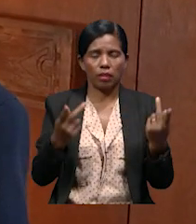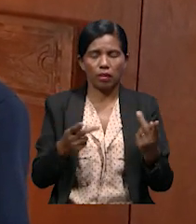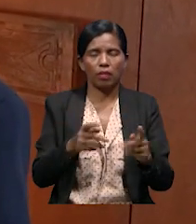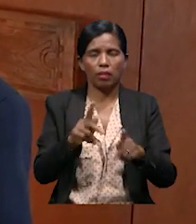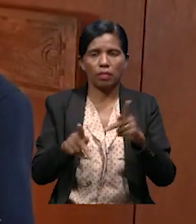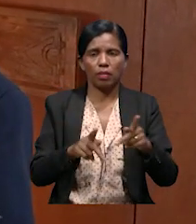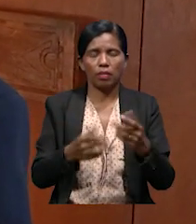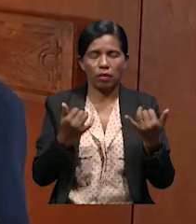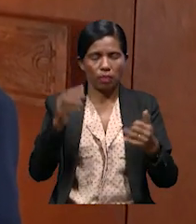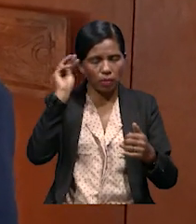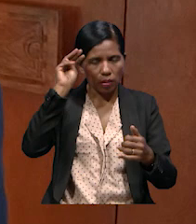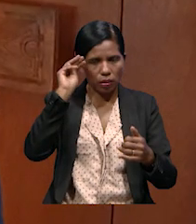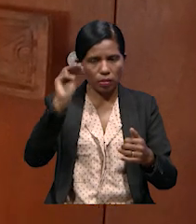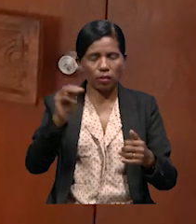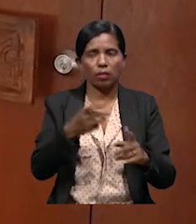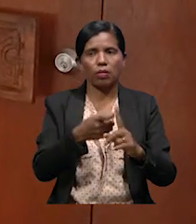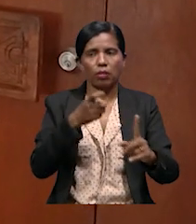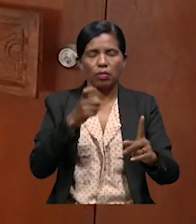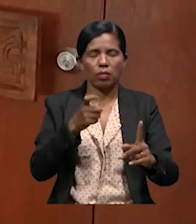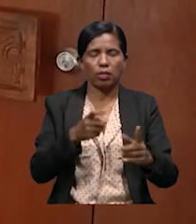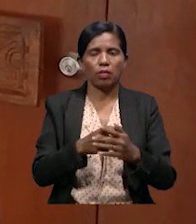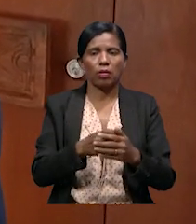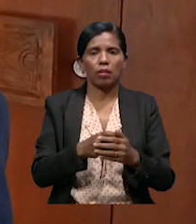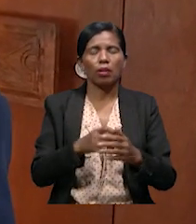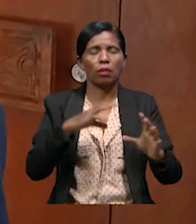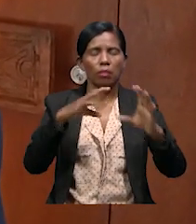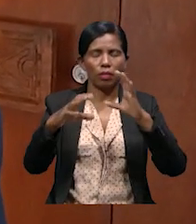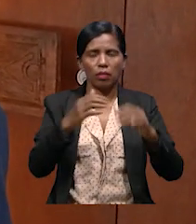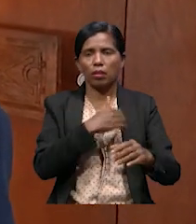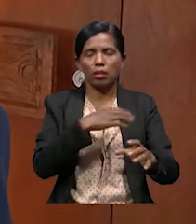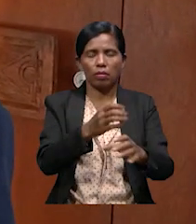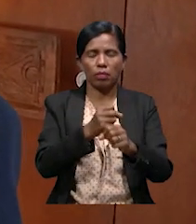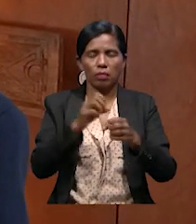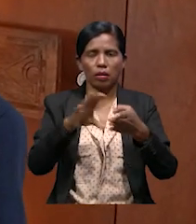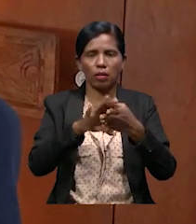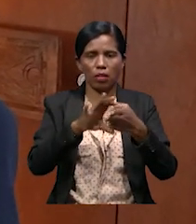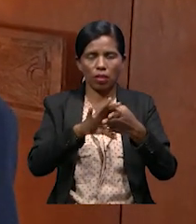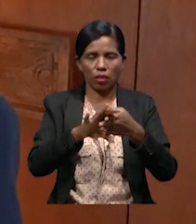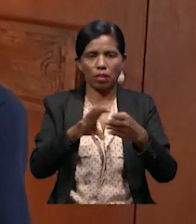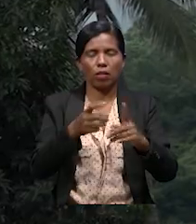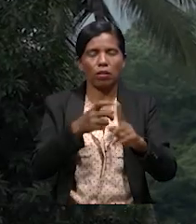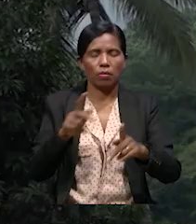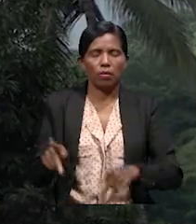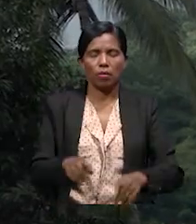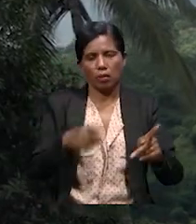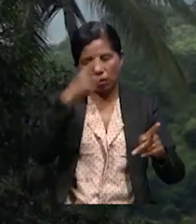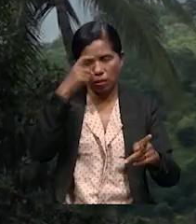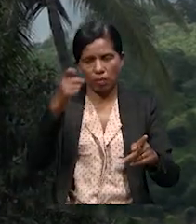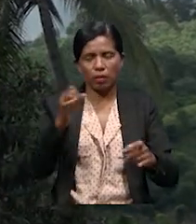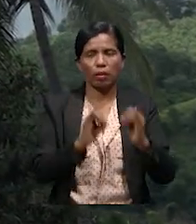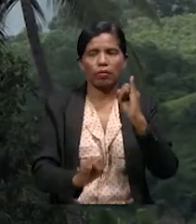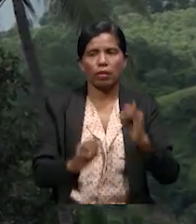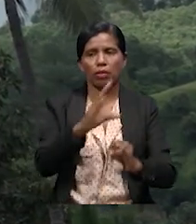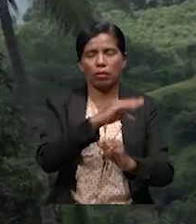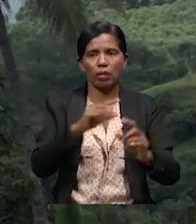tohin loron ministeriu nebe tutela liu husi autoridade nasional komunikasaun sidak simu karta reklamasaun husi publiku tantu individu ka